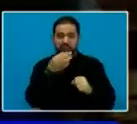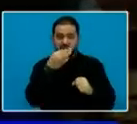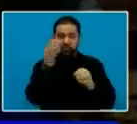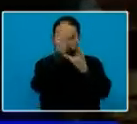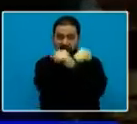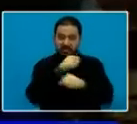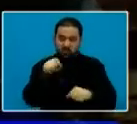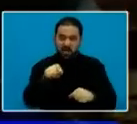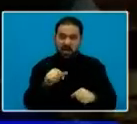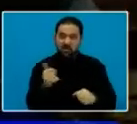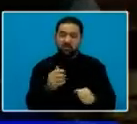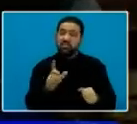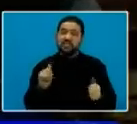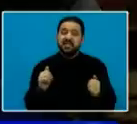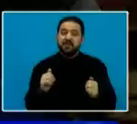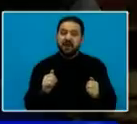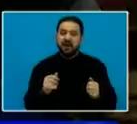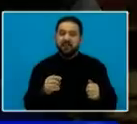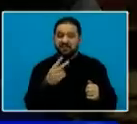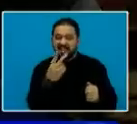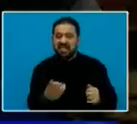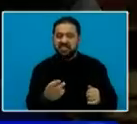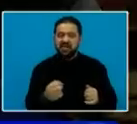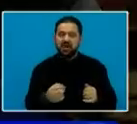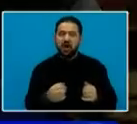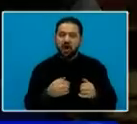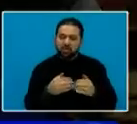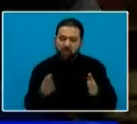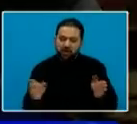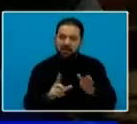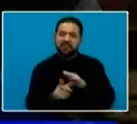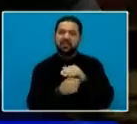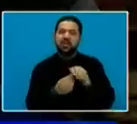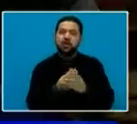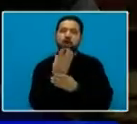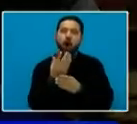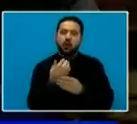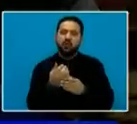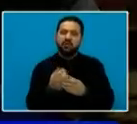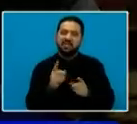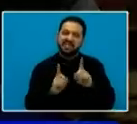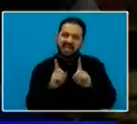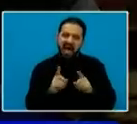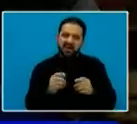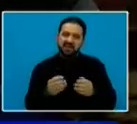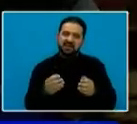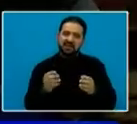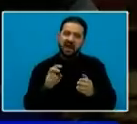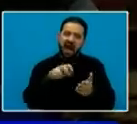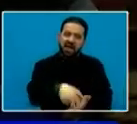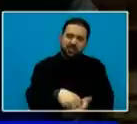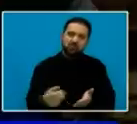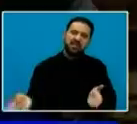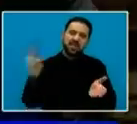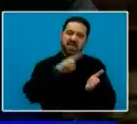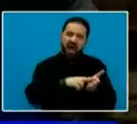de la capăt și de la capăt până reușești. Odată ce ai reușit, îl ridici la suprafață și arunci colacul de